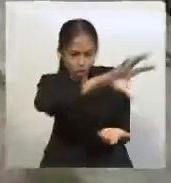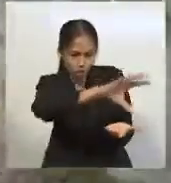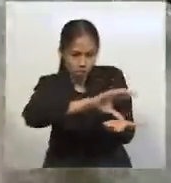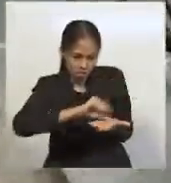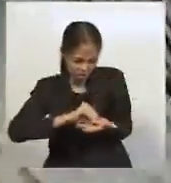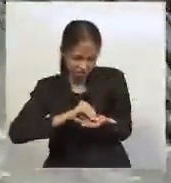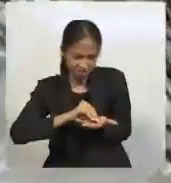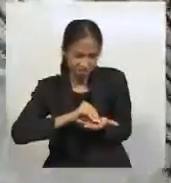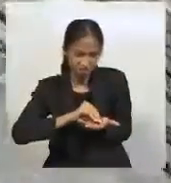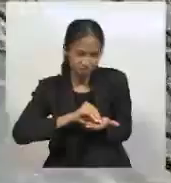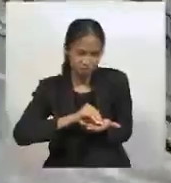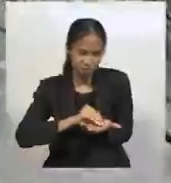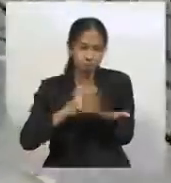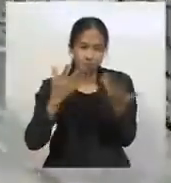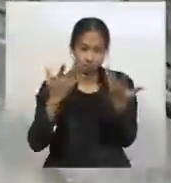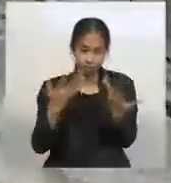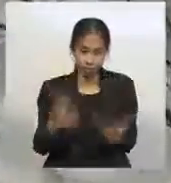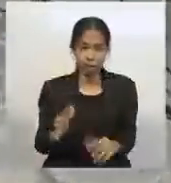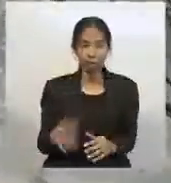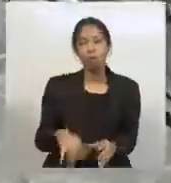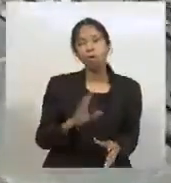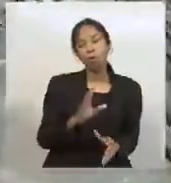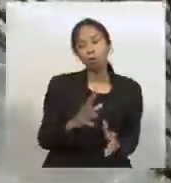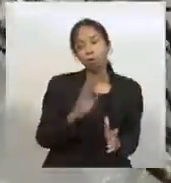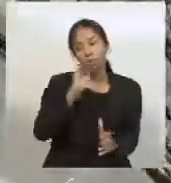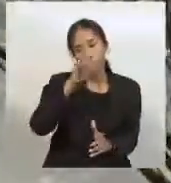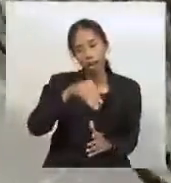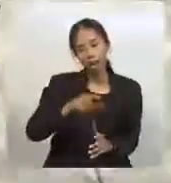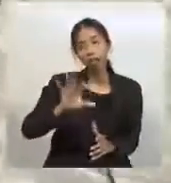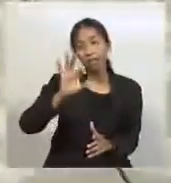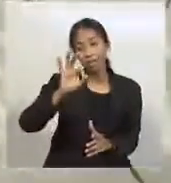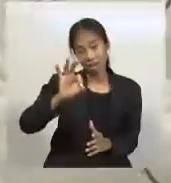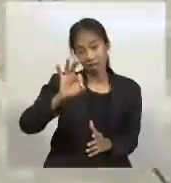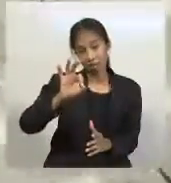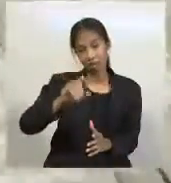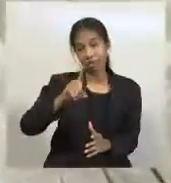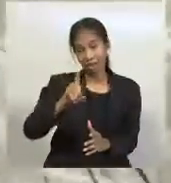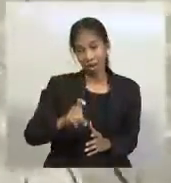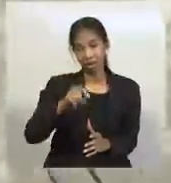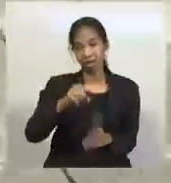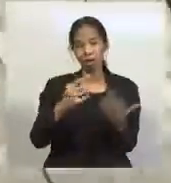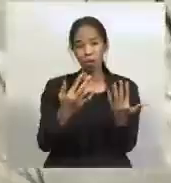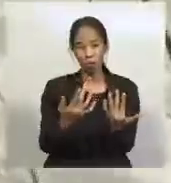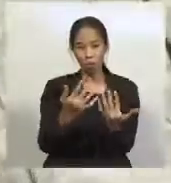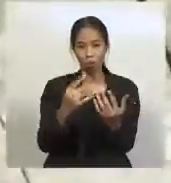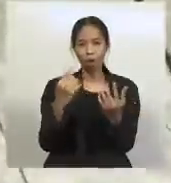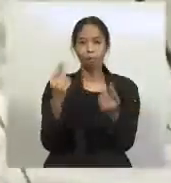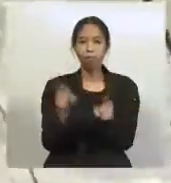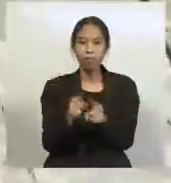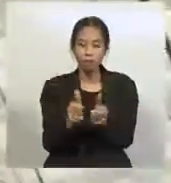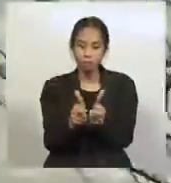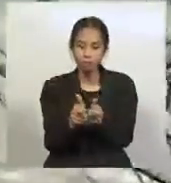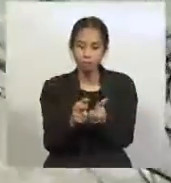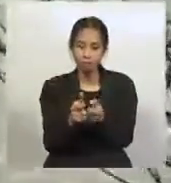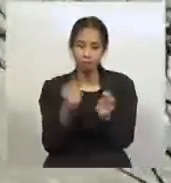างทั้ง2ตัวออกไปก่อนขณะที่อีก9ตัวที่เหลือก็จะใช้โดรนบินโปรยปูนขาวเพื่อฆ่าเชื้อและช่วยรัก